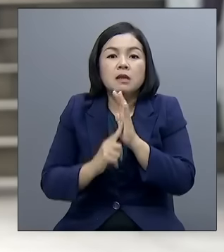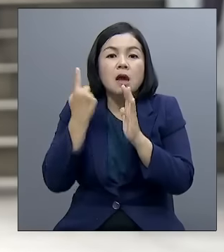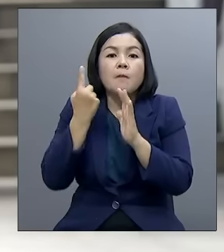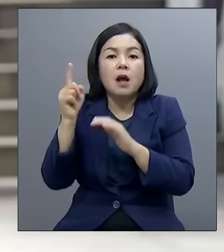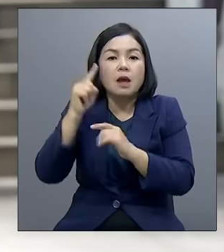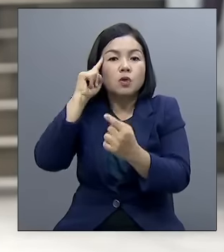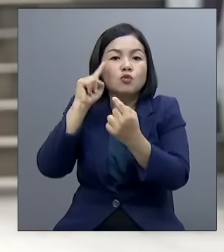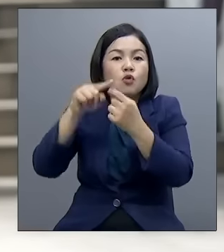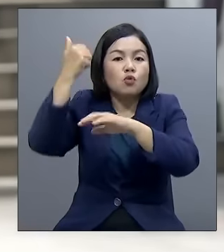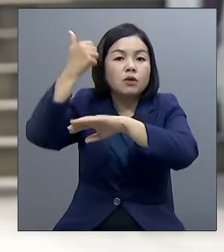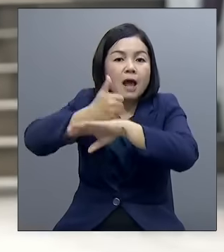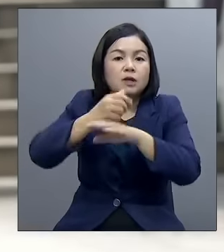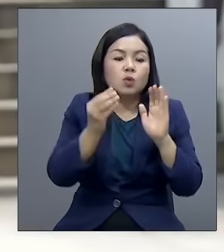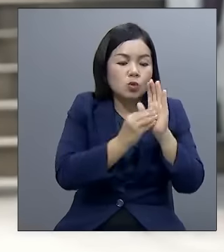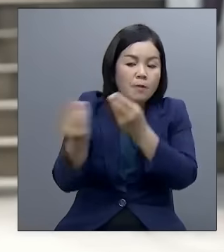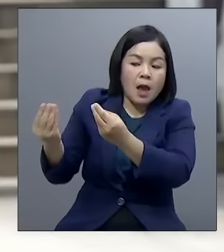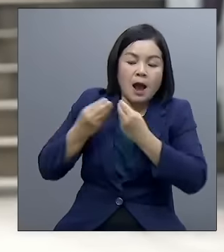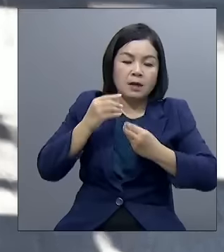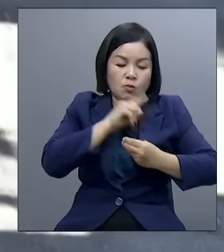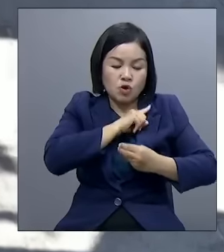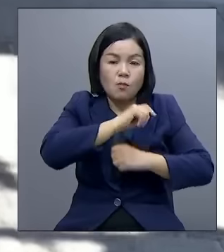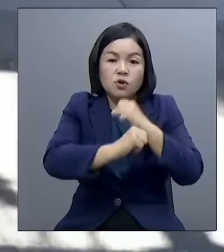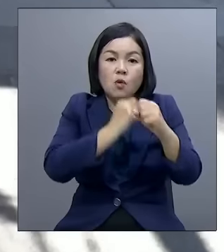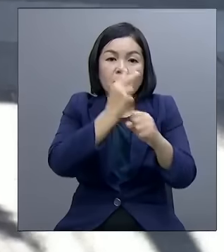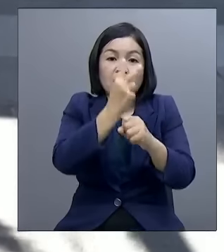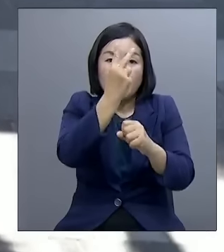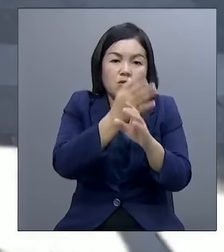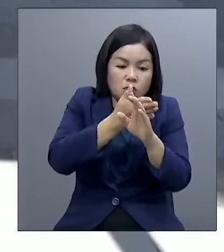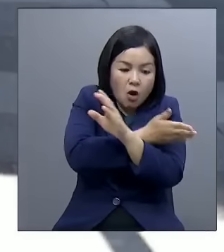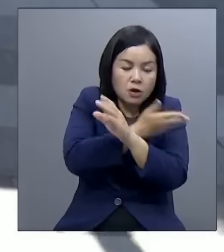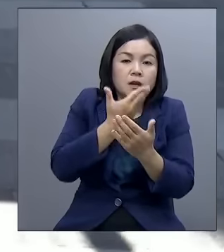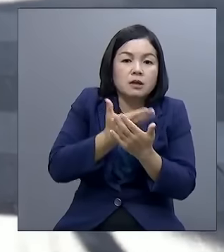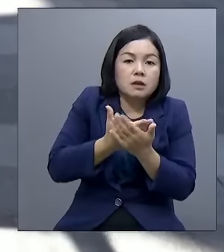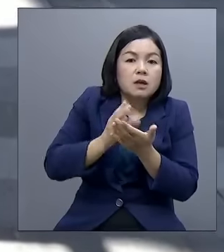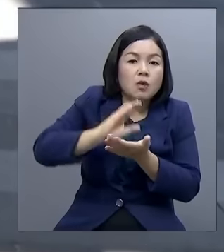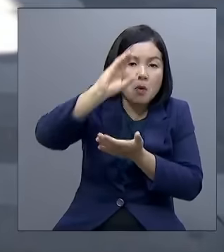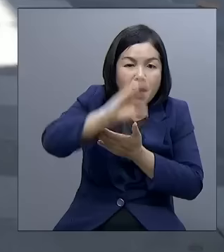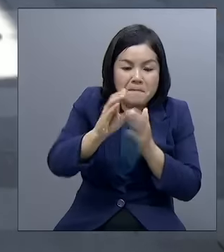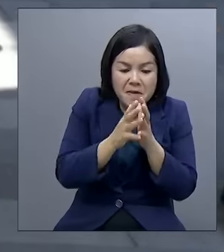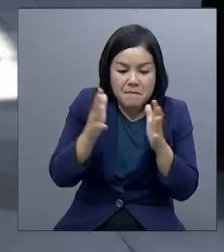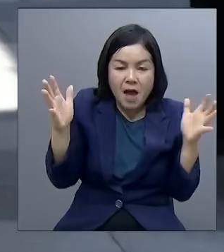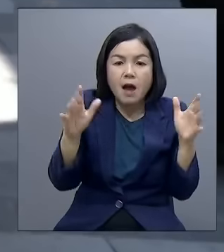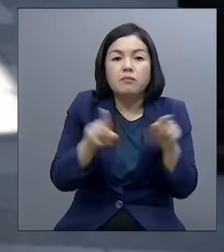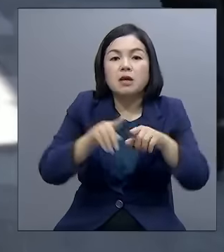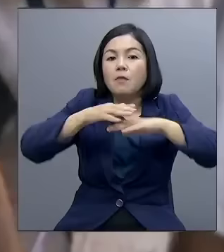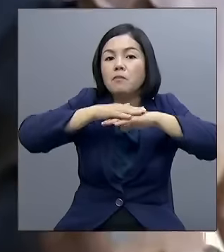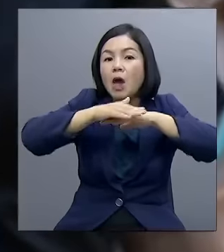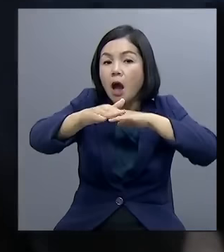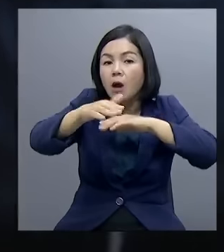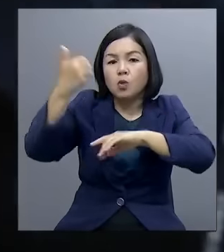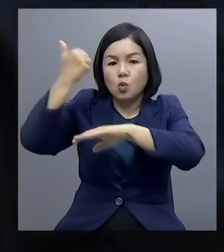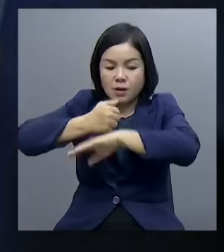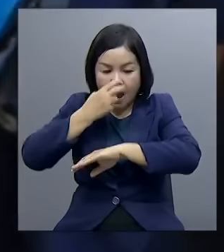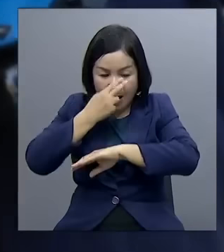ผู้บริหารมอบหมายมาก็คือ2ปีที่ผ่านมาเนี่ยงบประมาณในการปรับปรุงทางเท้าเนี่ยเยอะมากก็คือเป็นนโยบายที่ผู้บริหารมองเห็นว่าควร